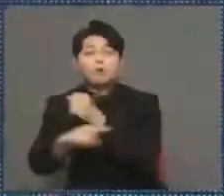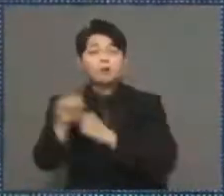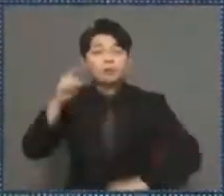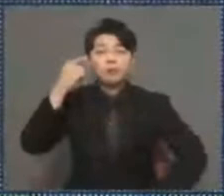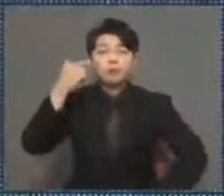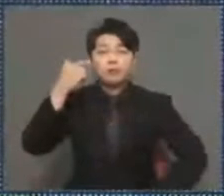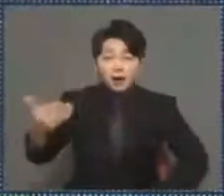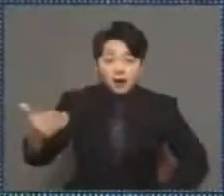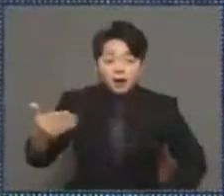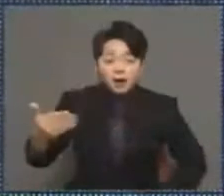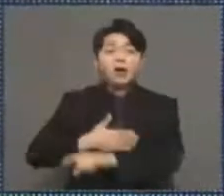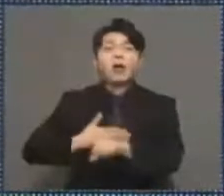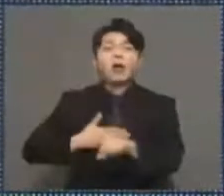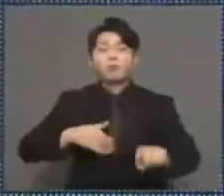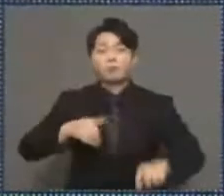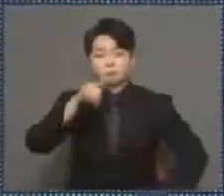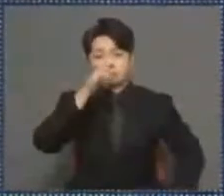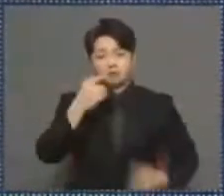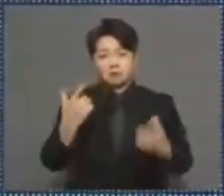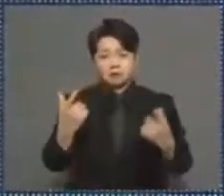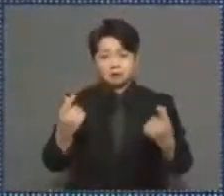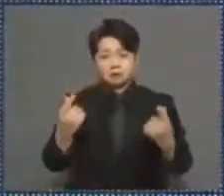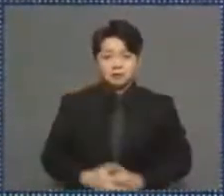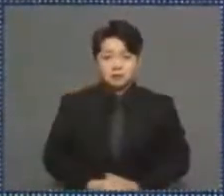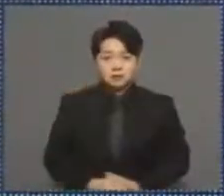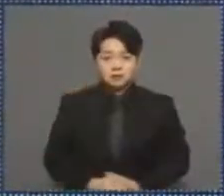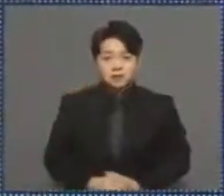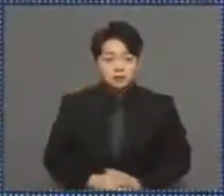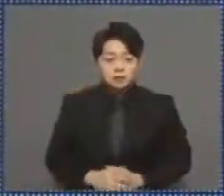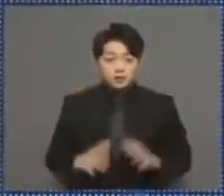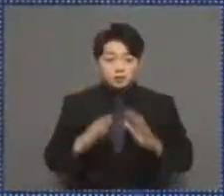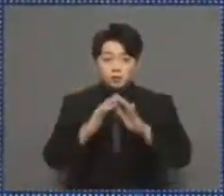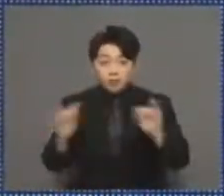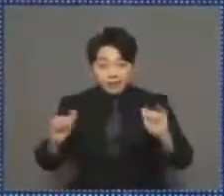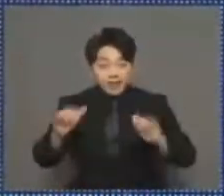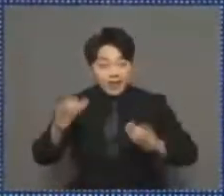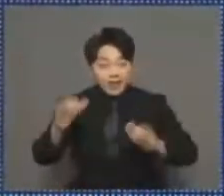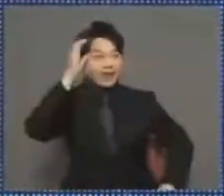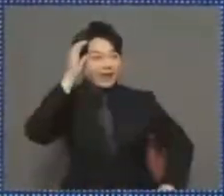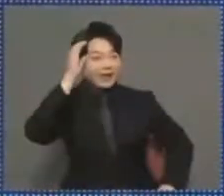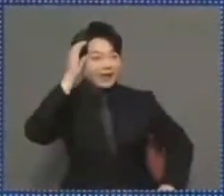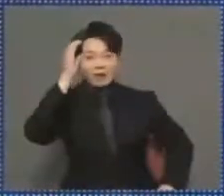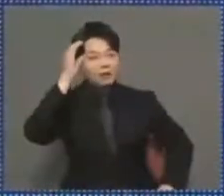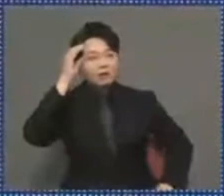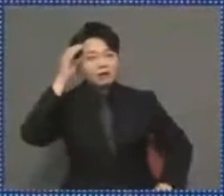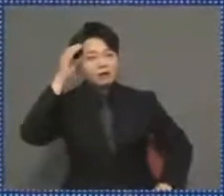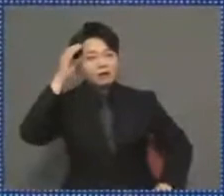우리 다 아듯이 우리 국민의 기대에 못 미쳤던 것입니다.